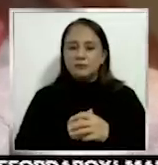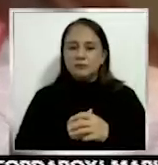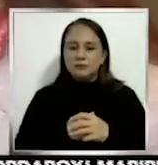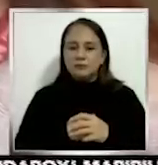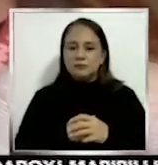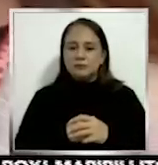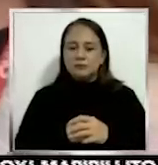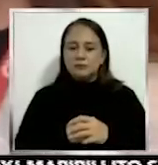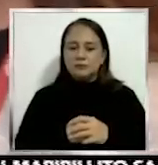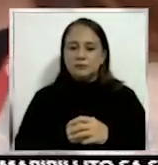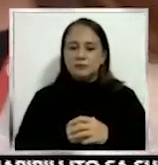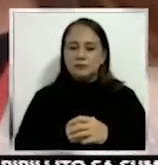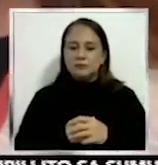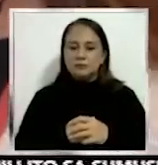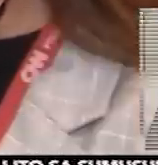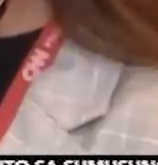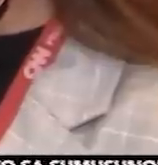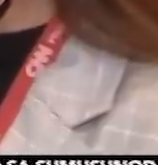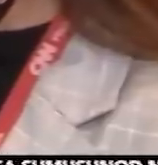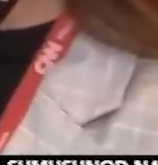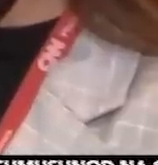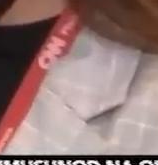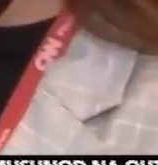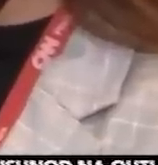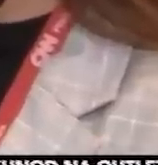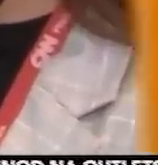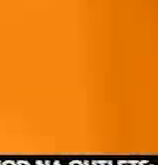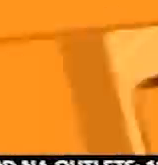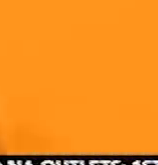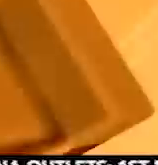Oscar Oida, nakatutok 24 oras.